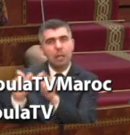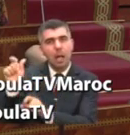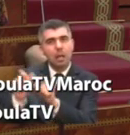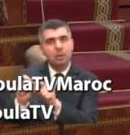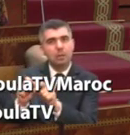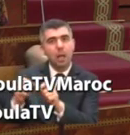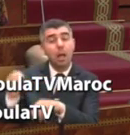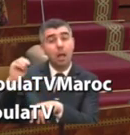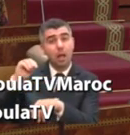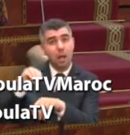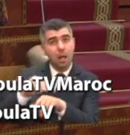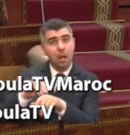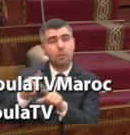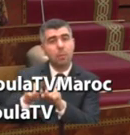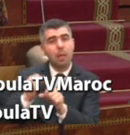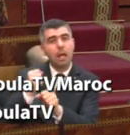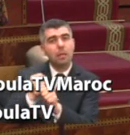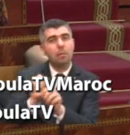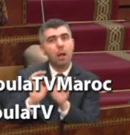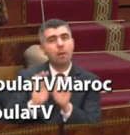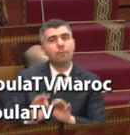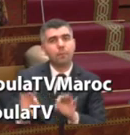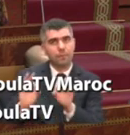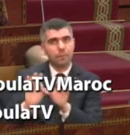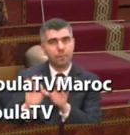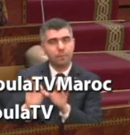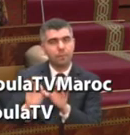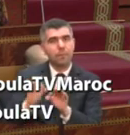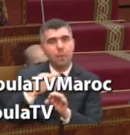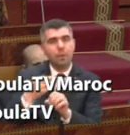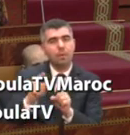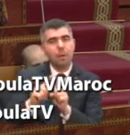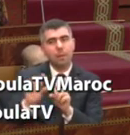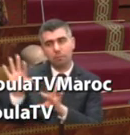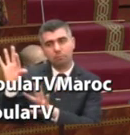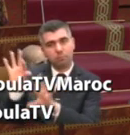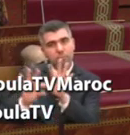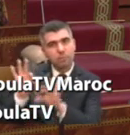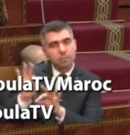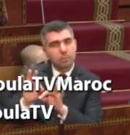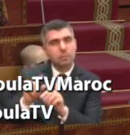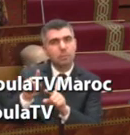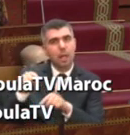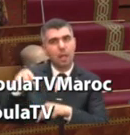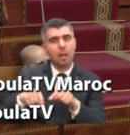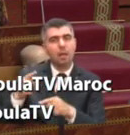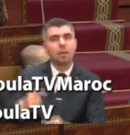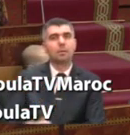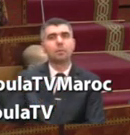دابا غيدخلوا لواحد المرحلة ديال فرجاء كاين واحد اللجنة ديال انتقاء هاد